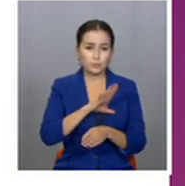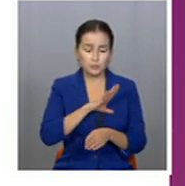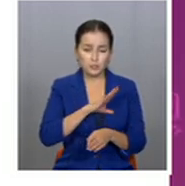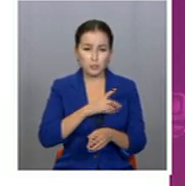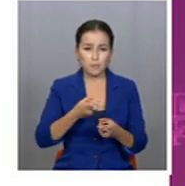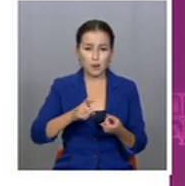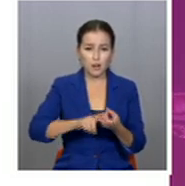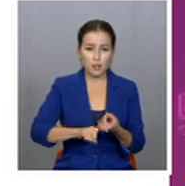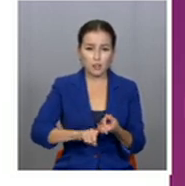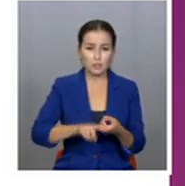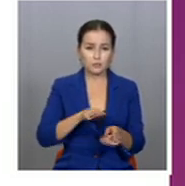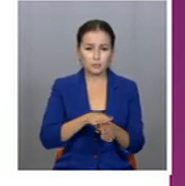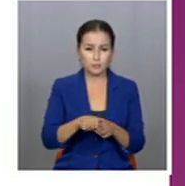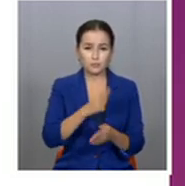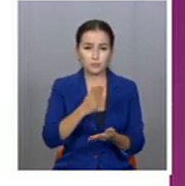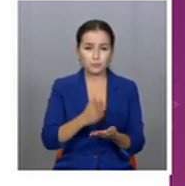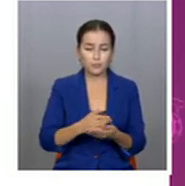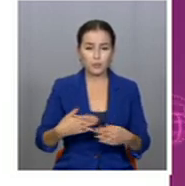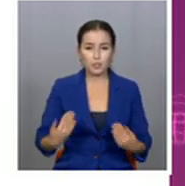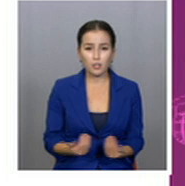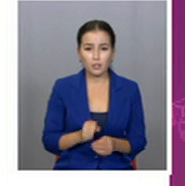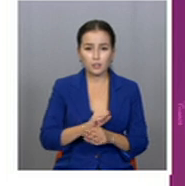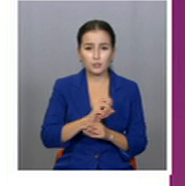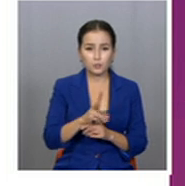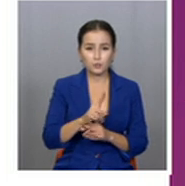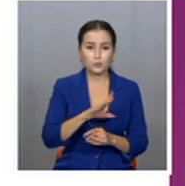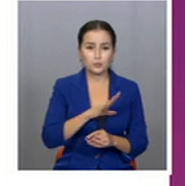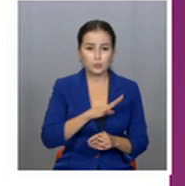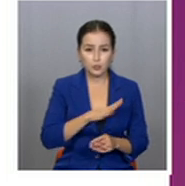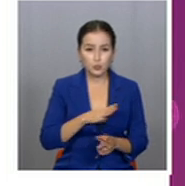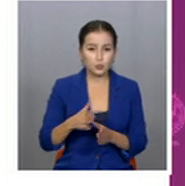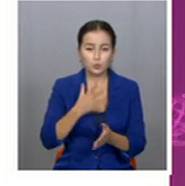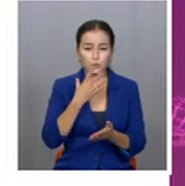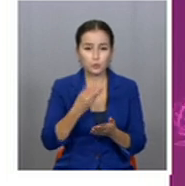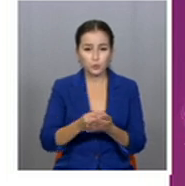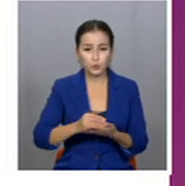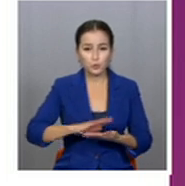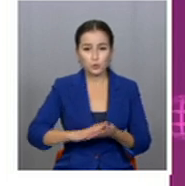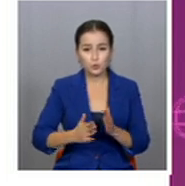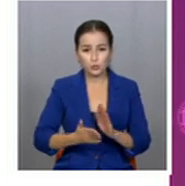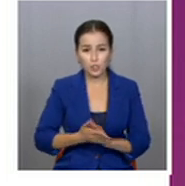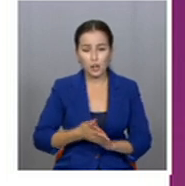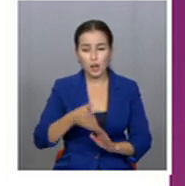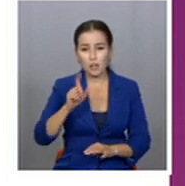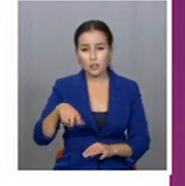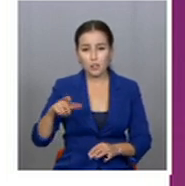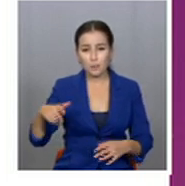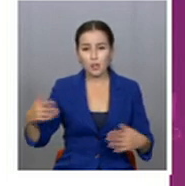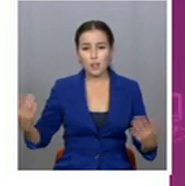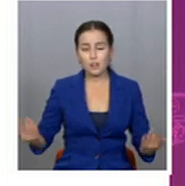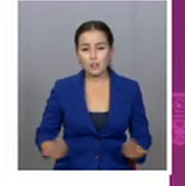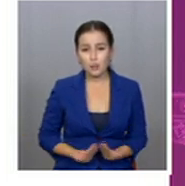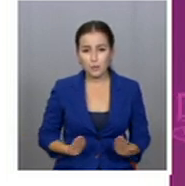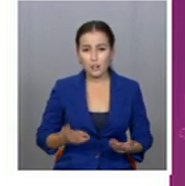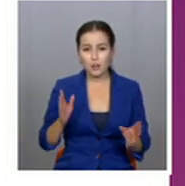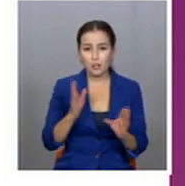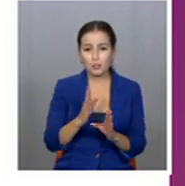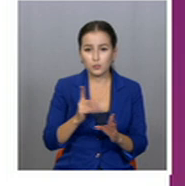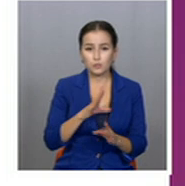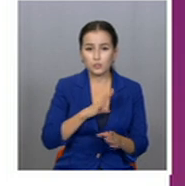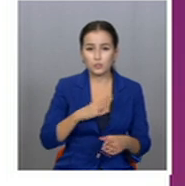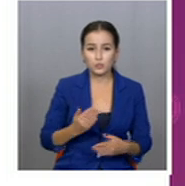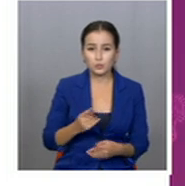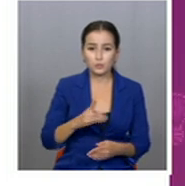байланысты. Тіршілікті қамтамасыз етудің жолға қойылған жүйесі адамға табиғатпен үйлесе өмір сүруге мүмкіндік